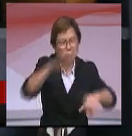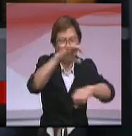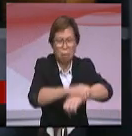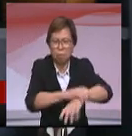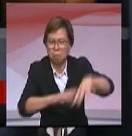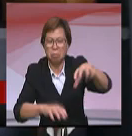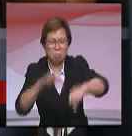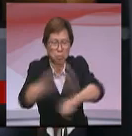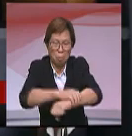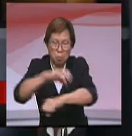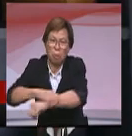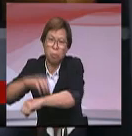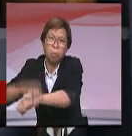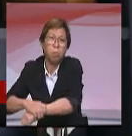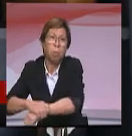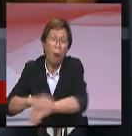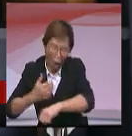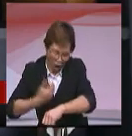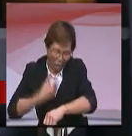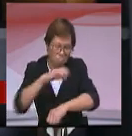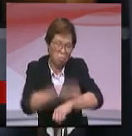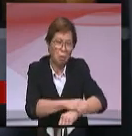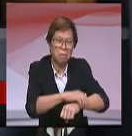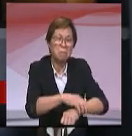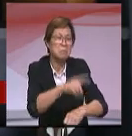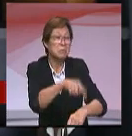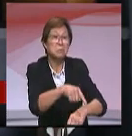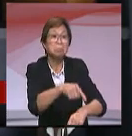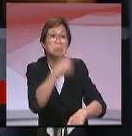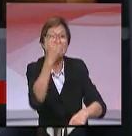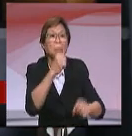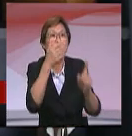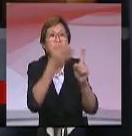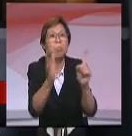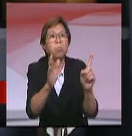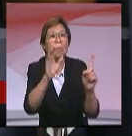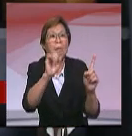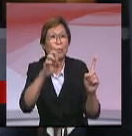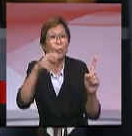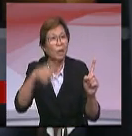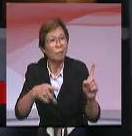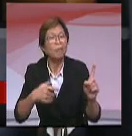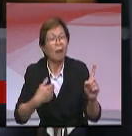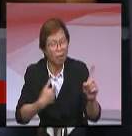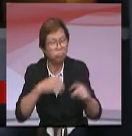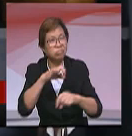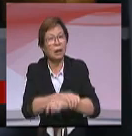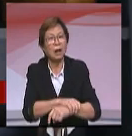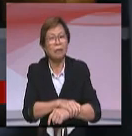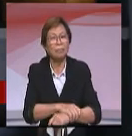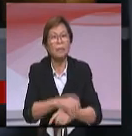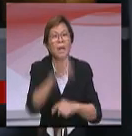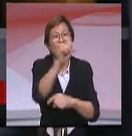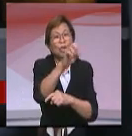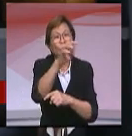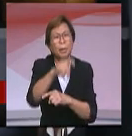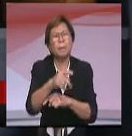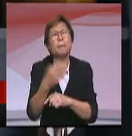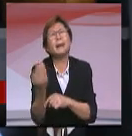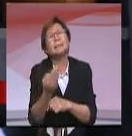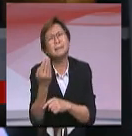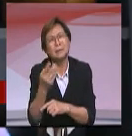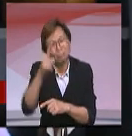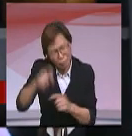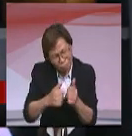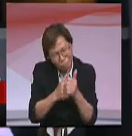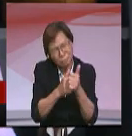tangkapan terhadap individu-individu yang gagal mematuhi SOP. SOP asas yang perlu